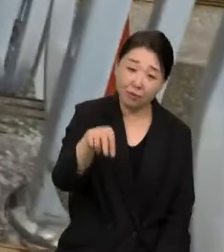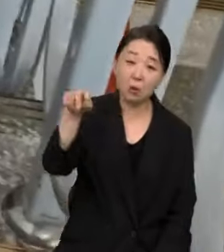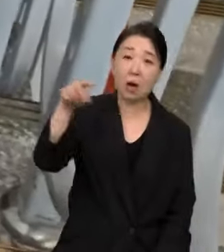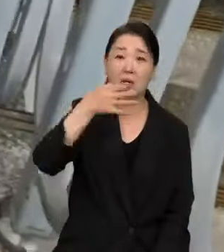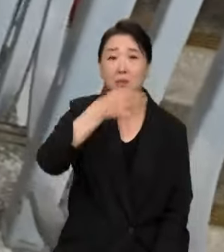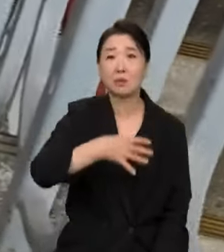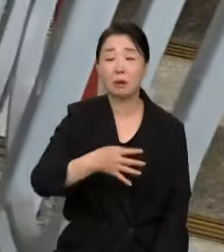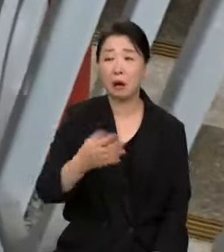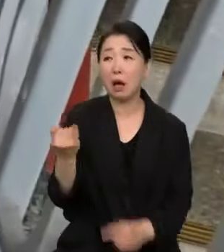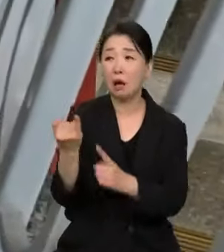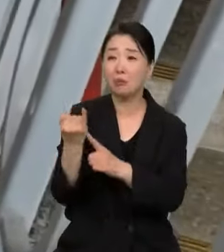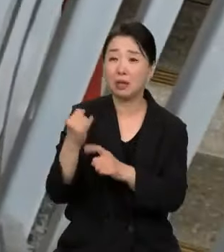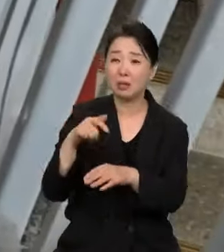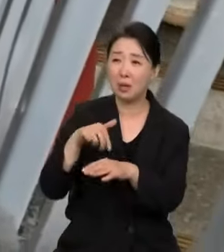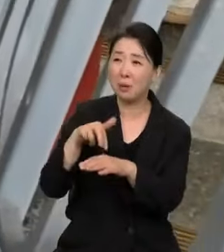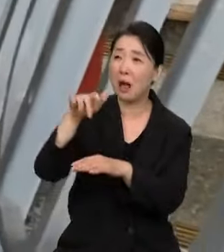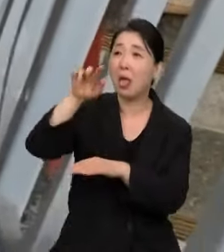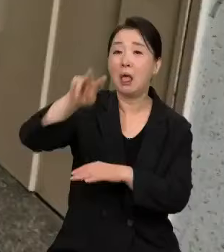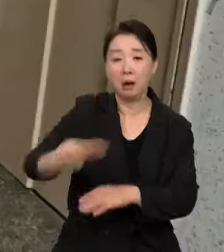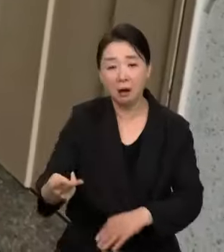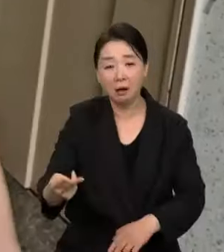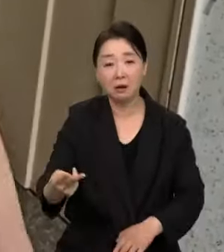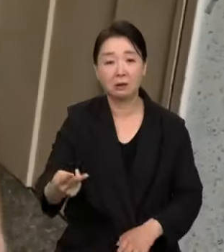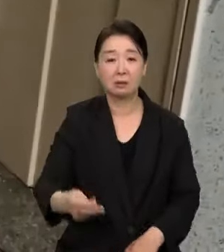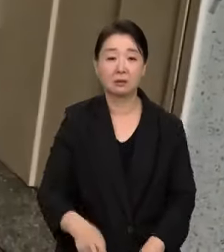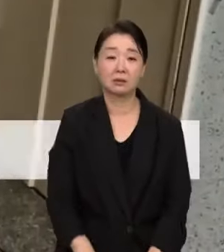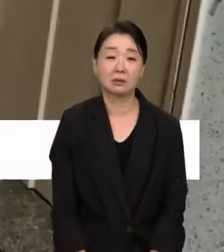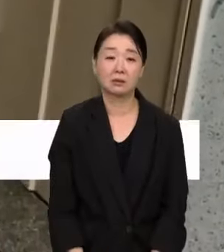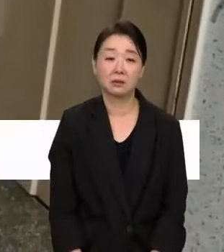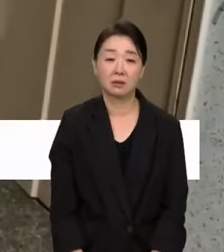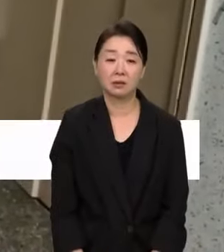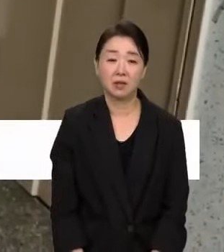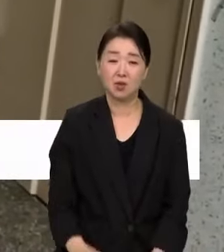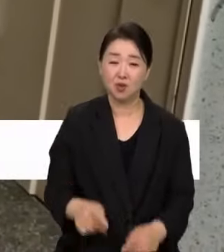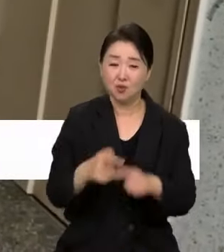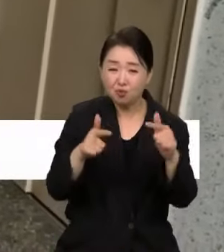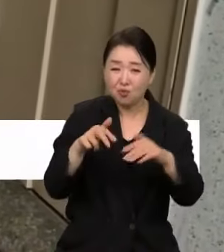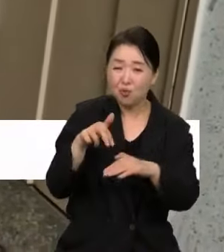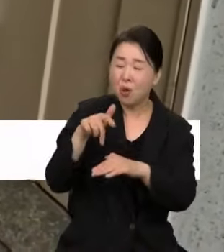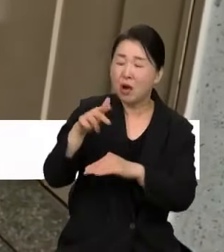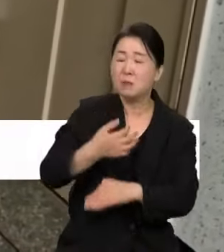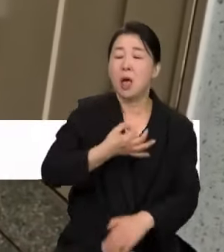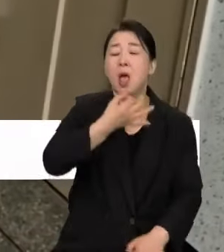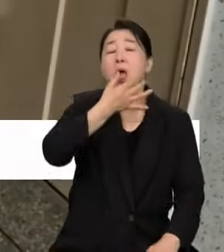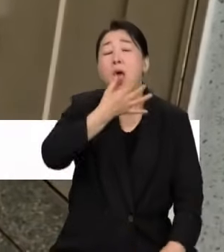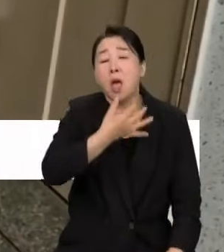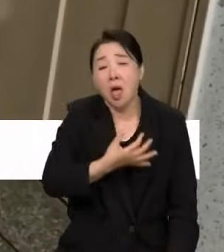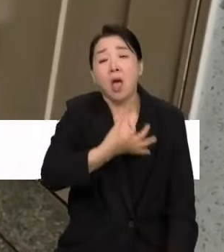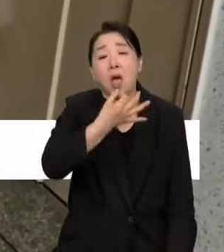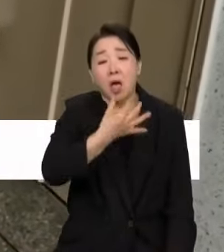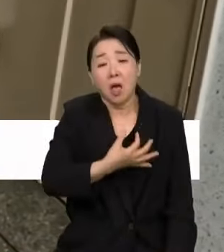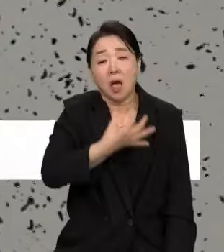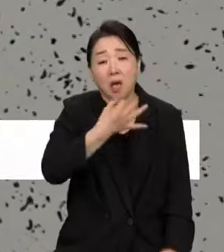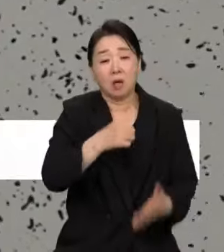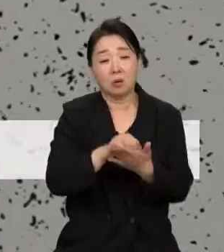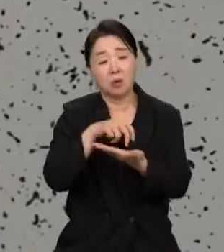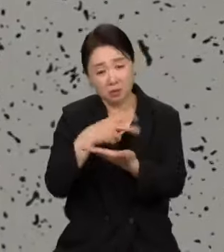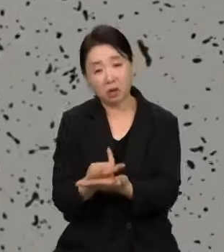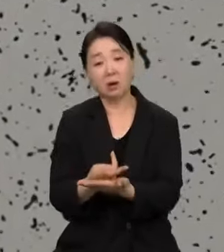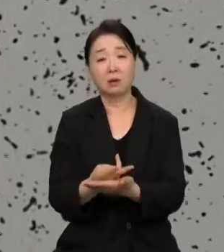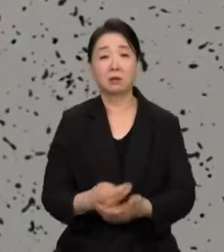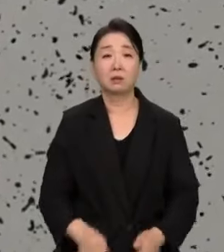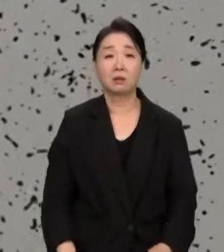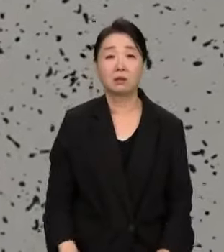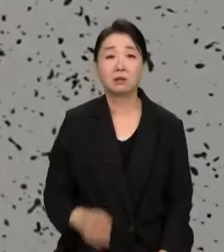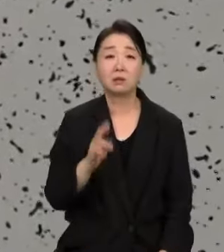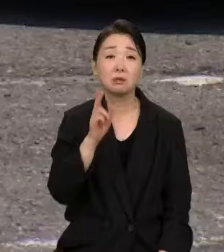아내는 혼자 계단 오르다 쓰러졌습니다. 6층 올라다가 손이 빠갖고 넘어졌어요.